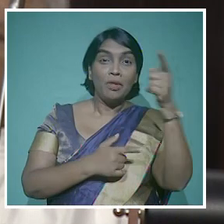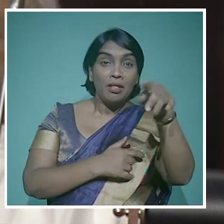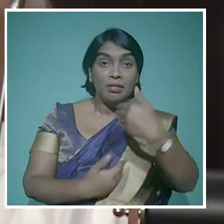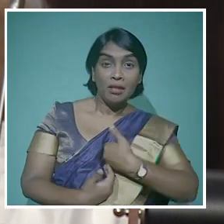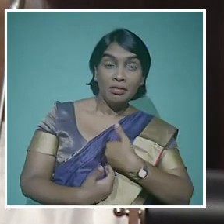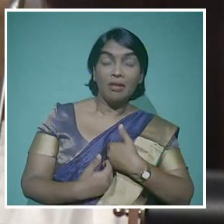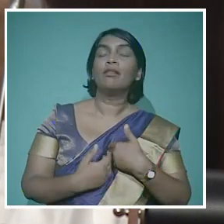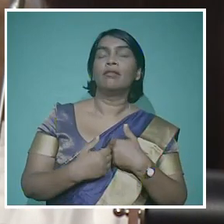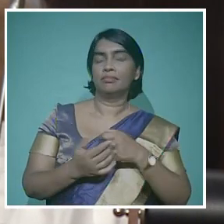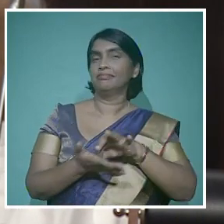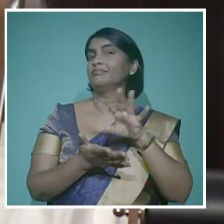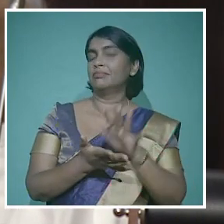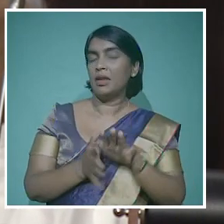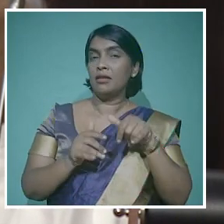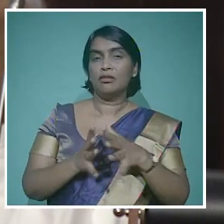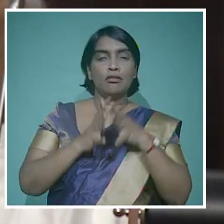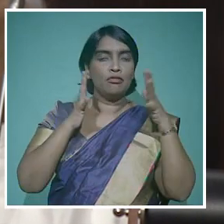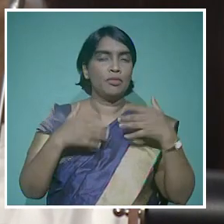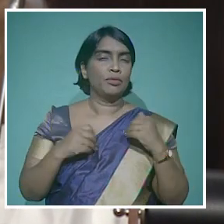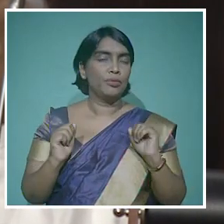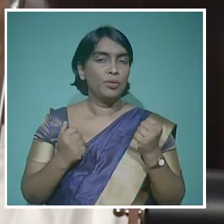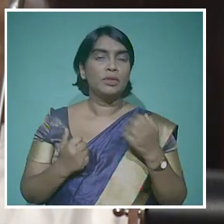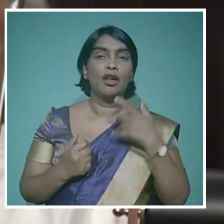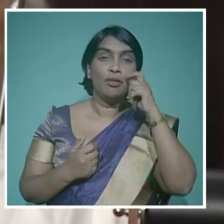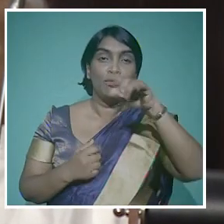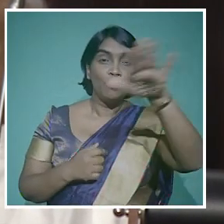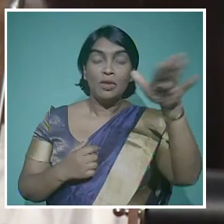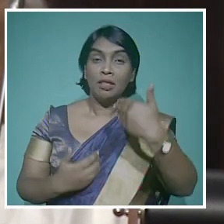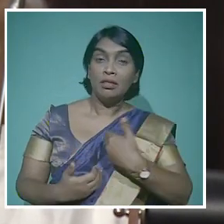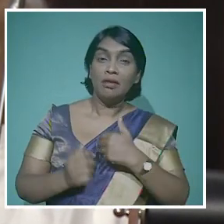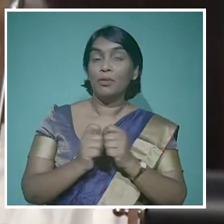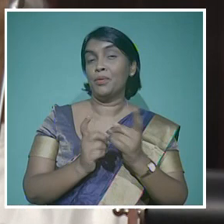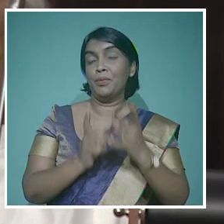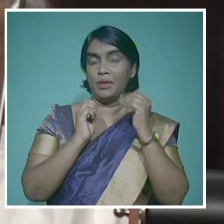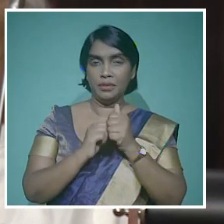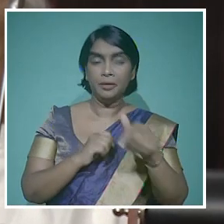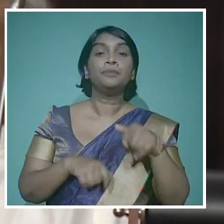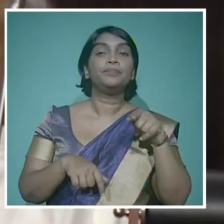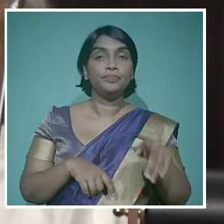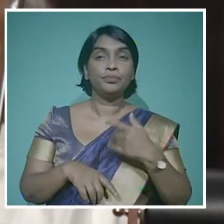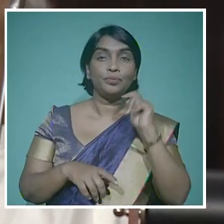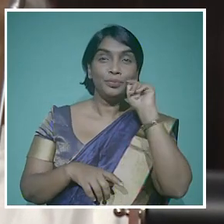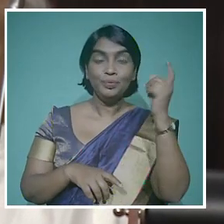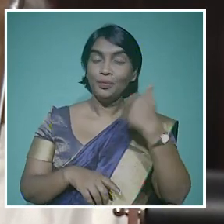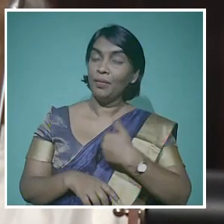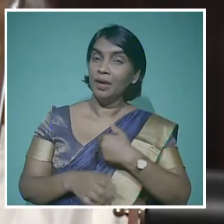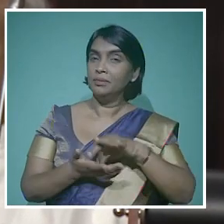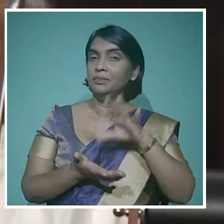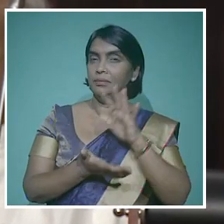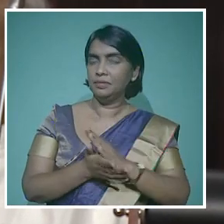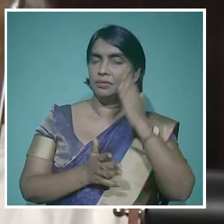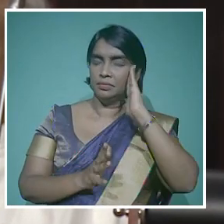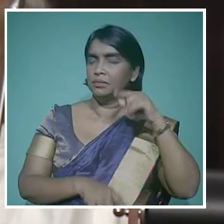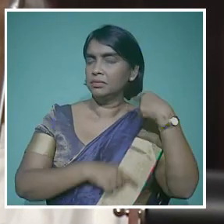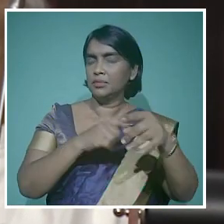ගැනීමයි. අදත් බොහෝ අය උත්සාහ ගන්නේ ජනප්‍රිය තීන්දුව ගැනීමටයි. මේ ජනප්‍රිය තීන්දුව සම්ප්‍රදාය ප්‍රතිඵලය